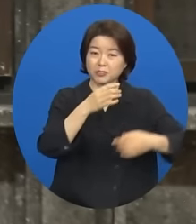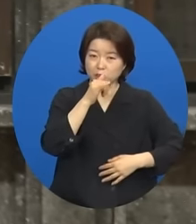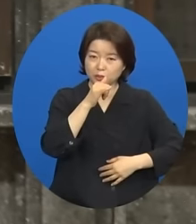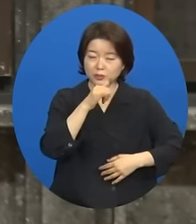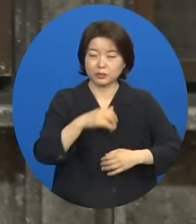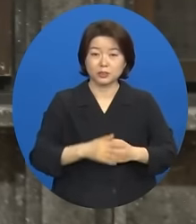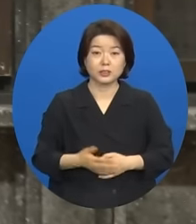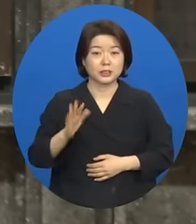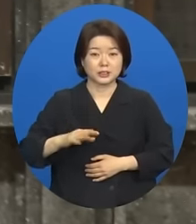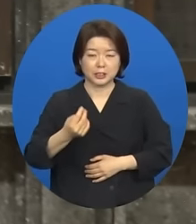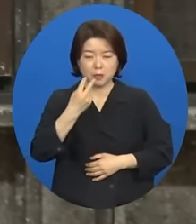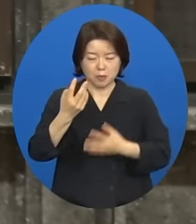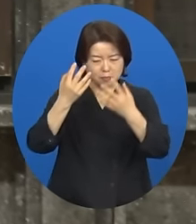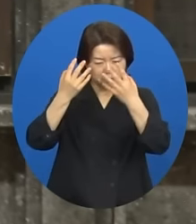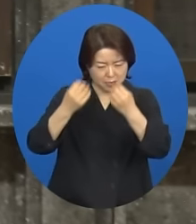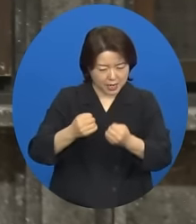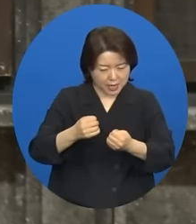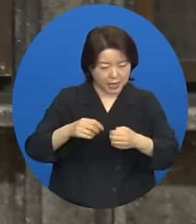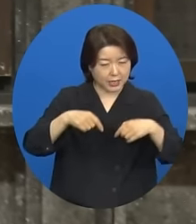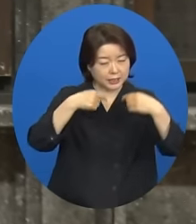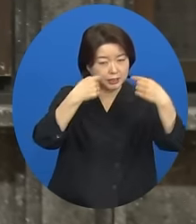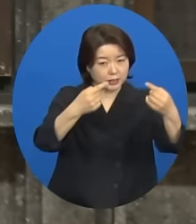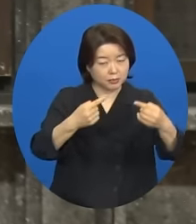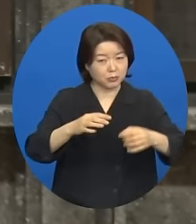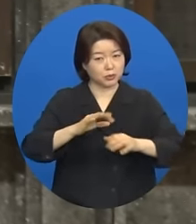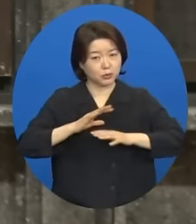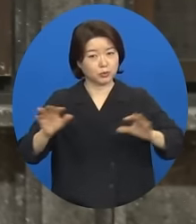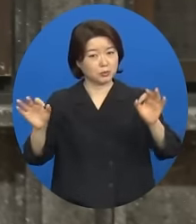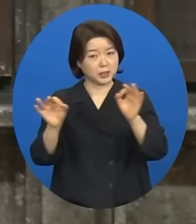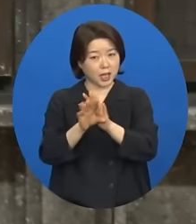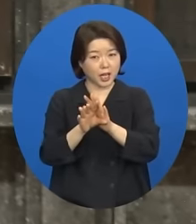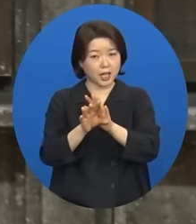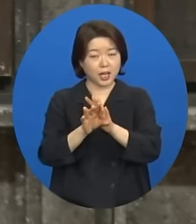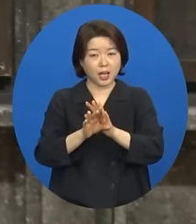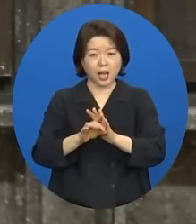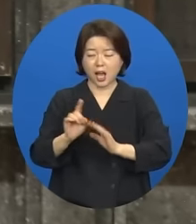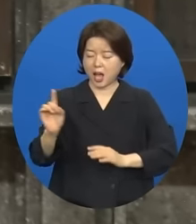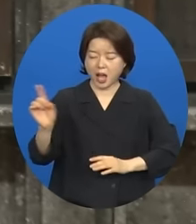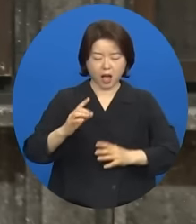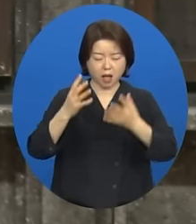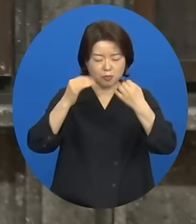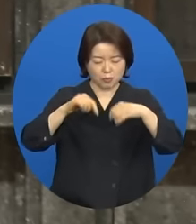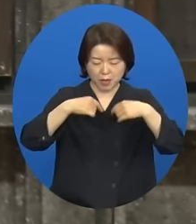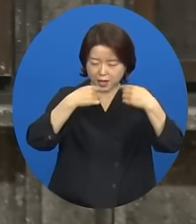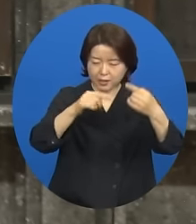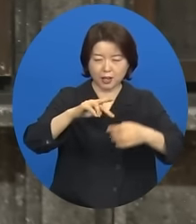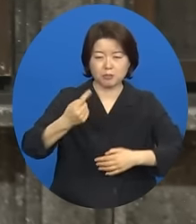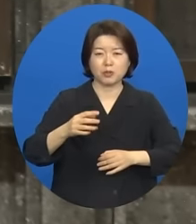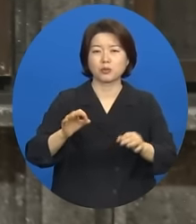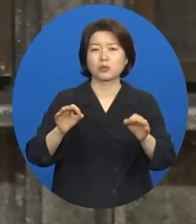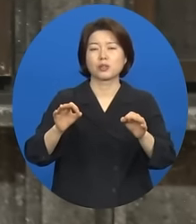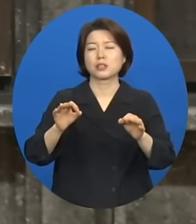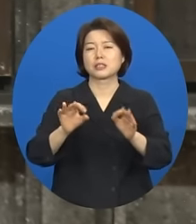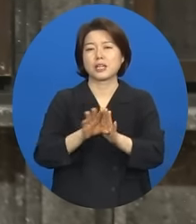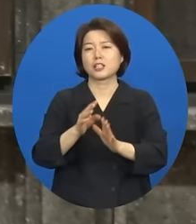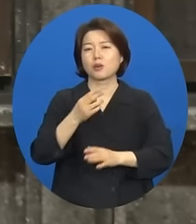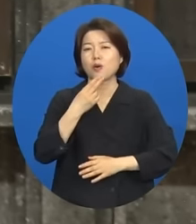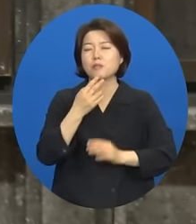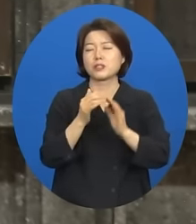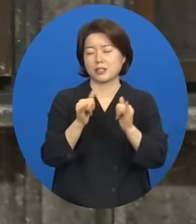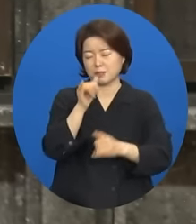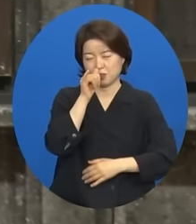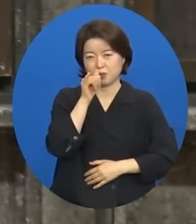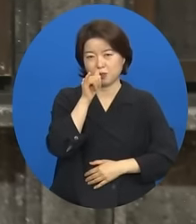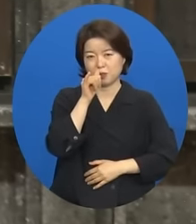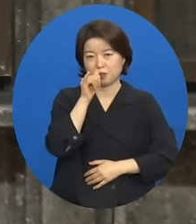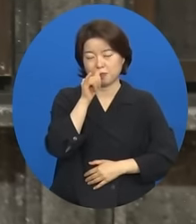정말 보험을 많이 들면 두려움이 사라질까요? 아무리 많이 들어도 두려움이 사라지지 않는 분들이 계시더군요.